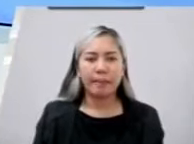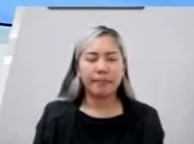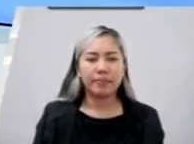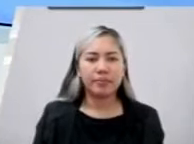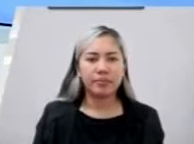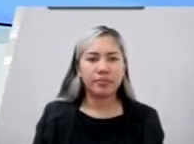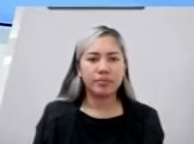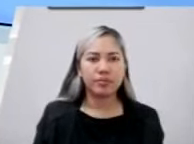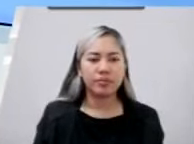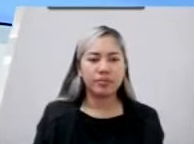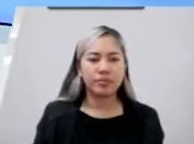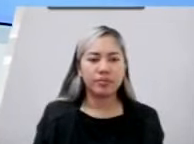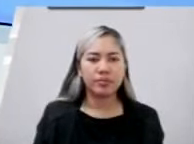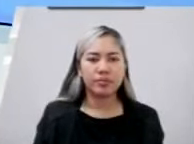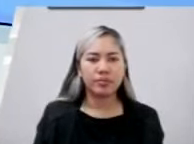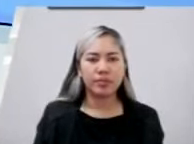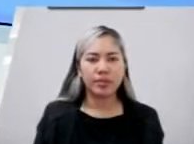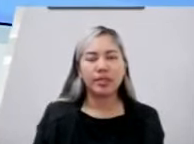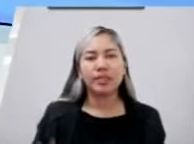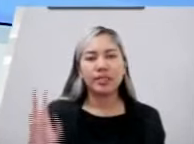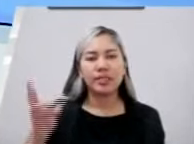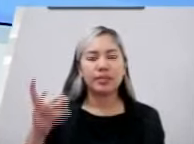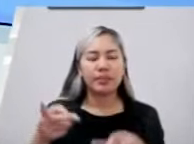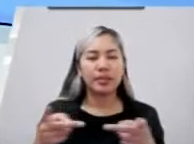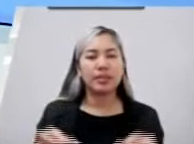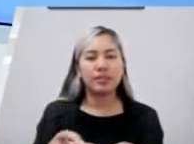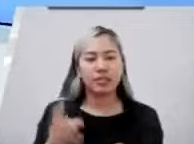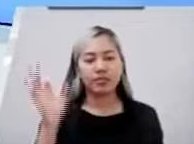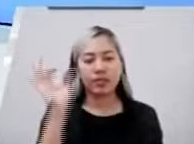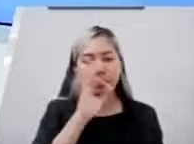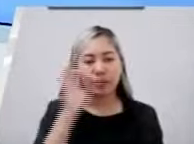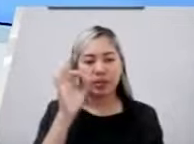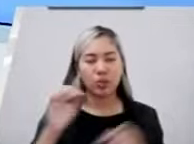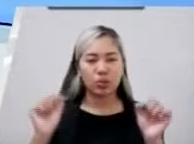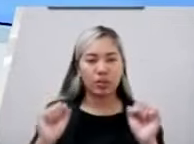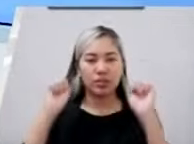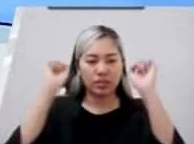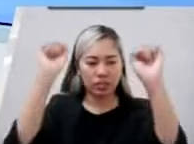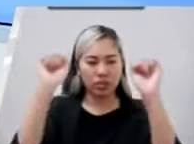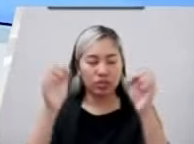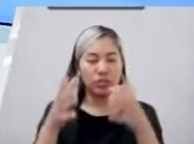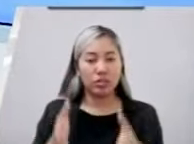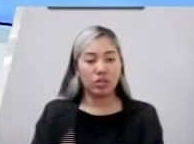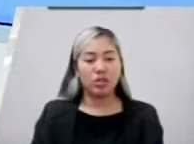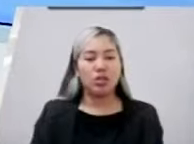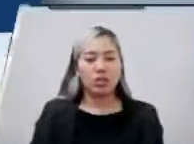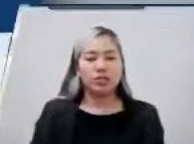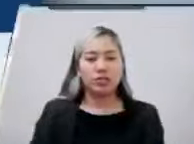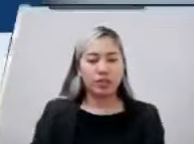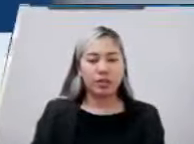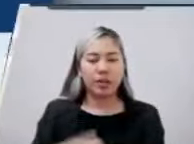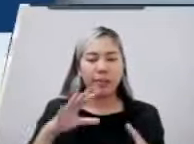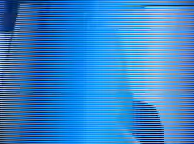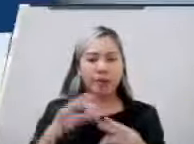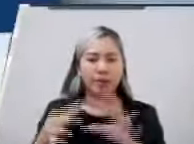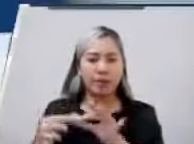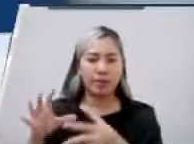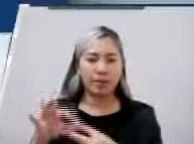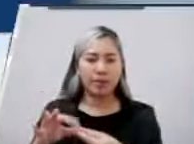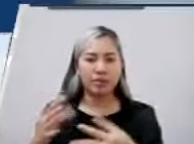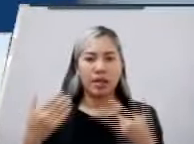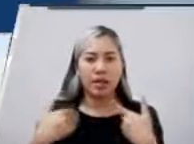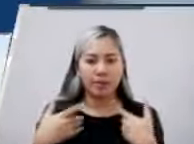Naka-6th place si Filipino weightlifter Eldrin Ando sa women's 59kg division sa Paris Olympics. May kabuang nabuhat si Eldrin